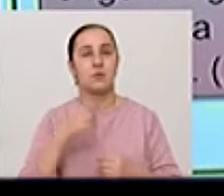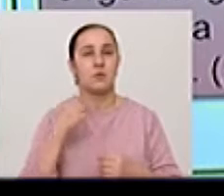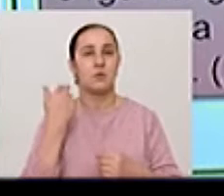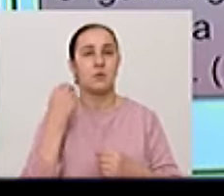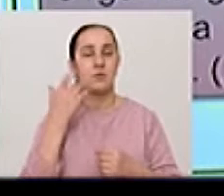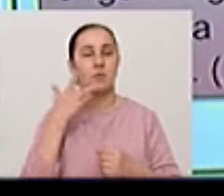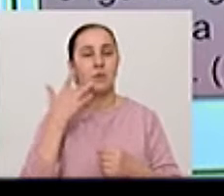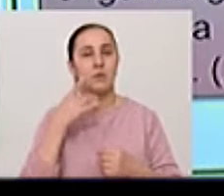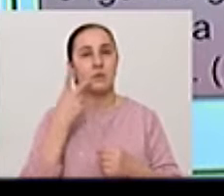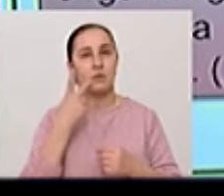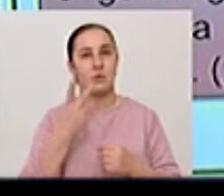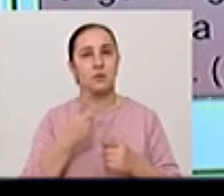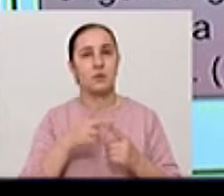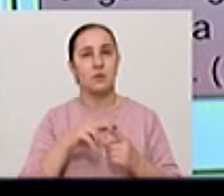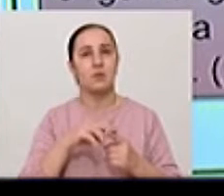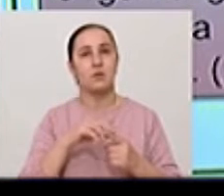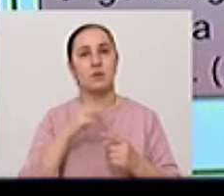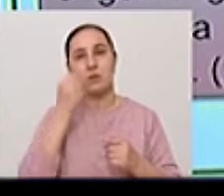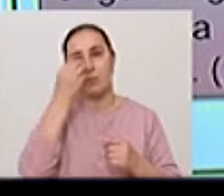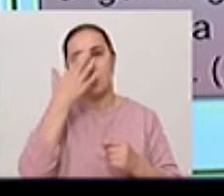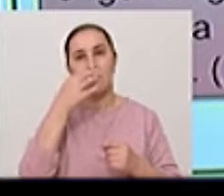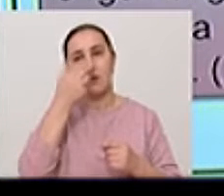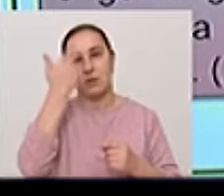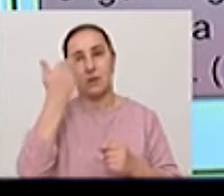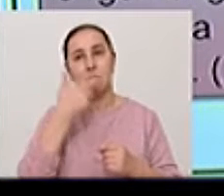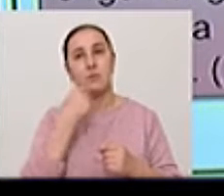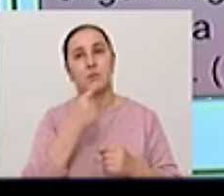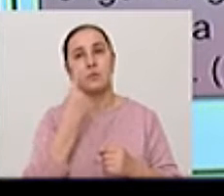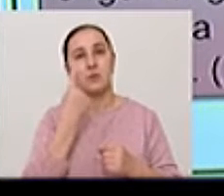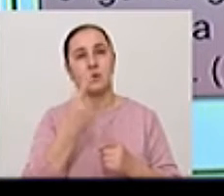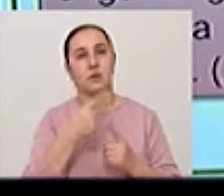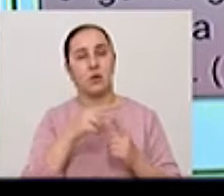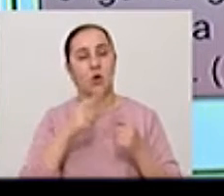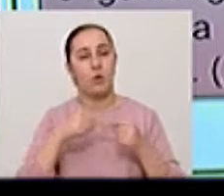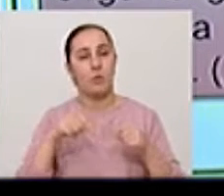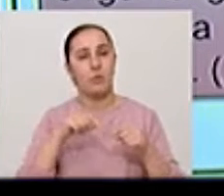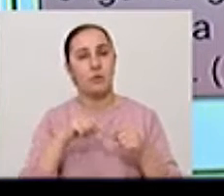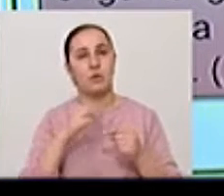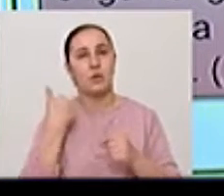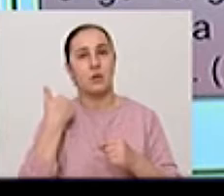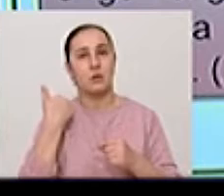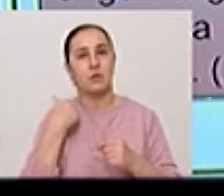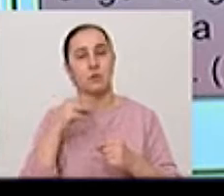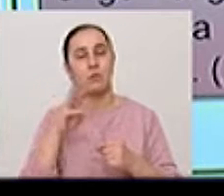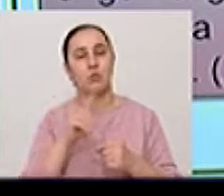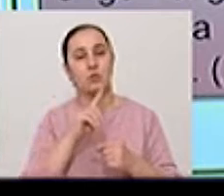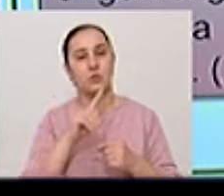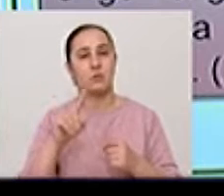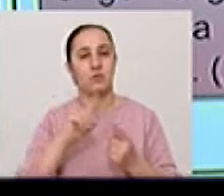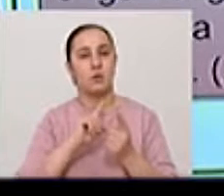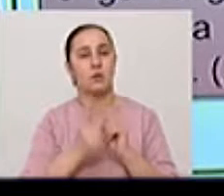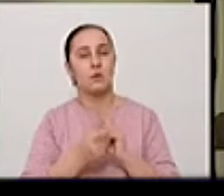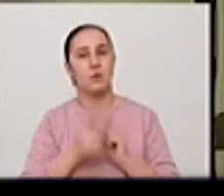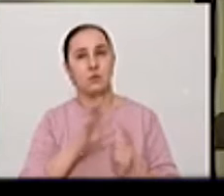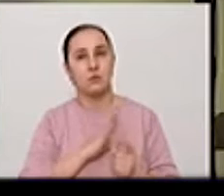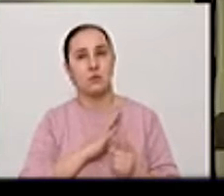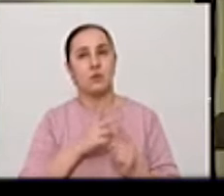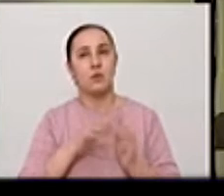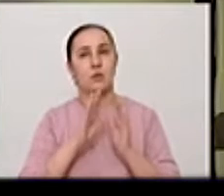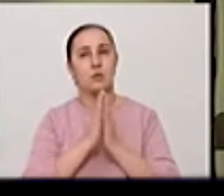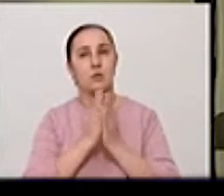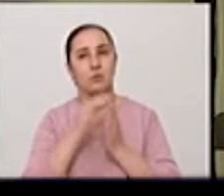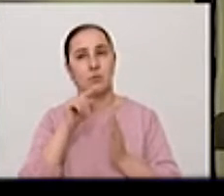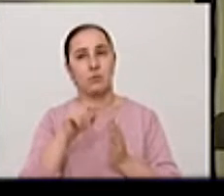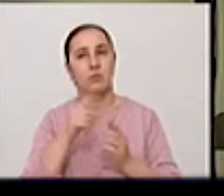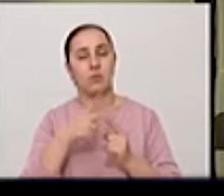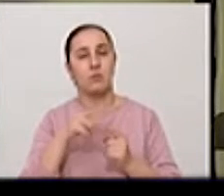2, Yaponiya va Italiyada 1 ana shunday obyekt allaqachon muzeyga aylantirilgan. Kitobdagi